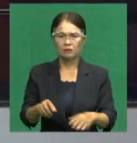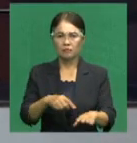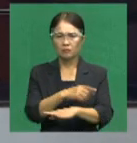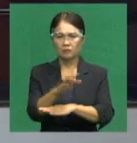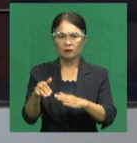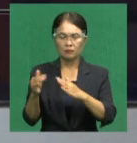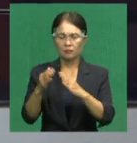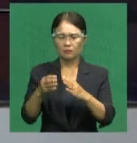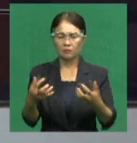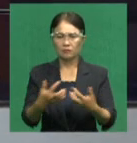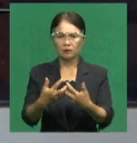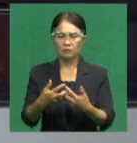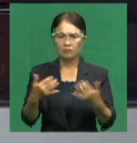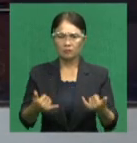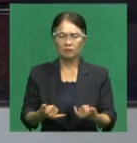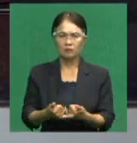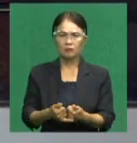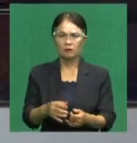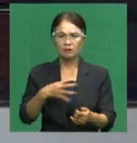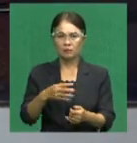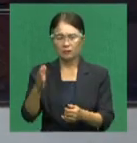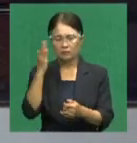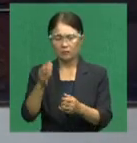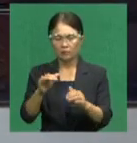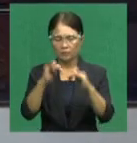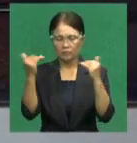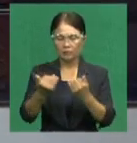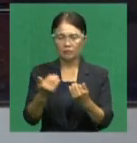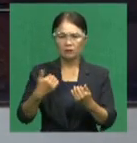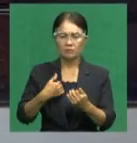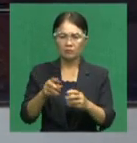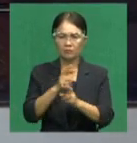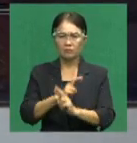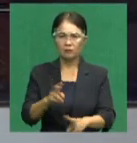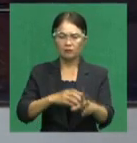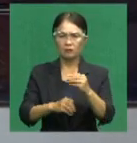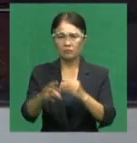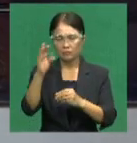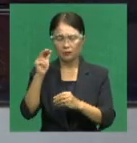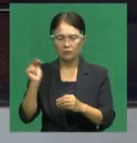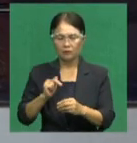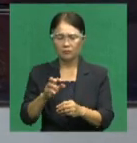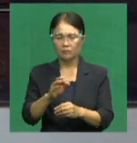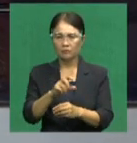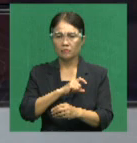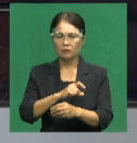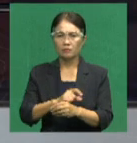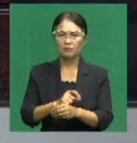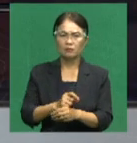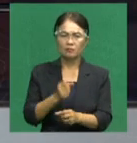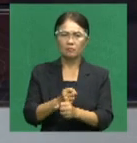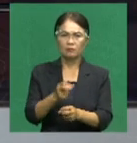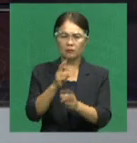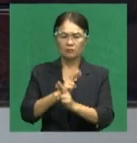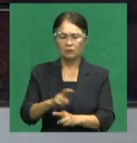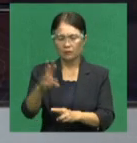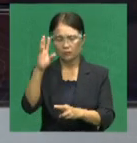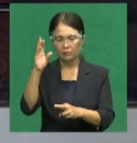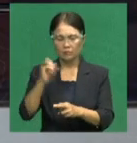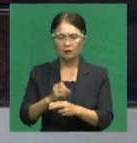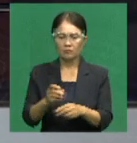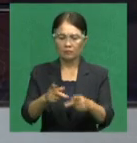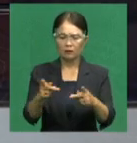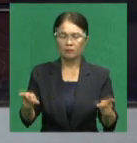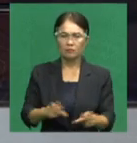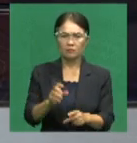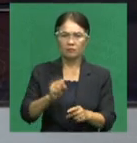ទដើម្បីរំដោះការកកស្ទះនេះឥឡូវនេះយើងចង់ដឹងពីស្ថានភាពបាទយើងមានការរីកាបន្ថែមទៀតពីលោកទូចសុផាន់បាទដែលលោកកំពុងតែធ្វើសេចក្តីការជួយរនាងនៅ